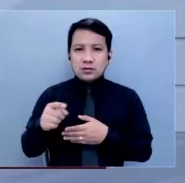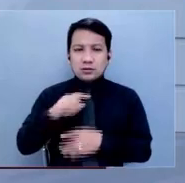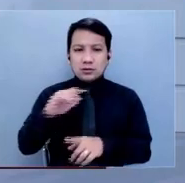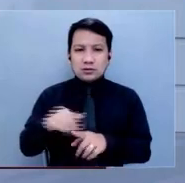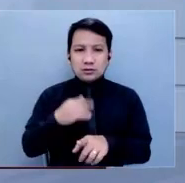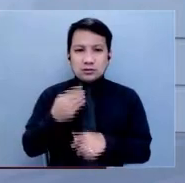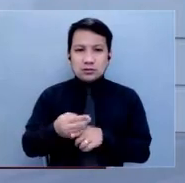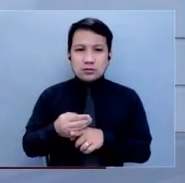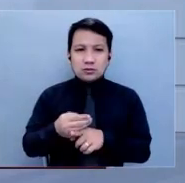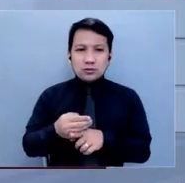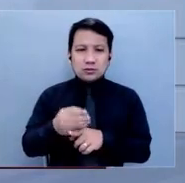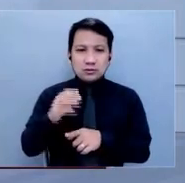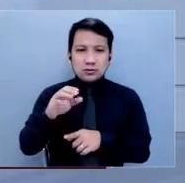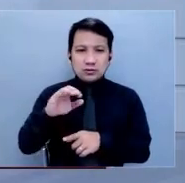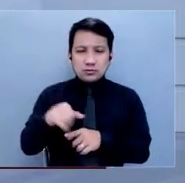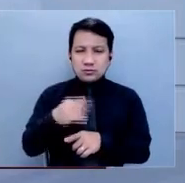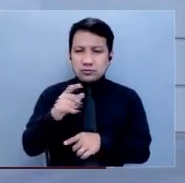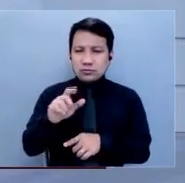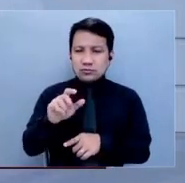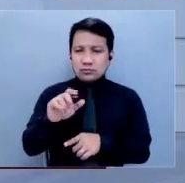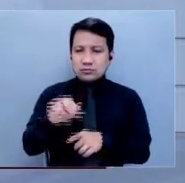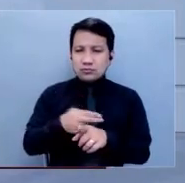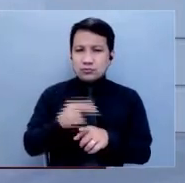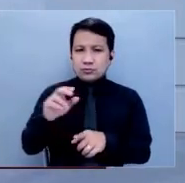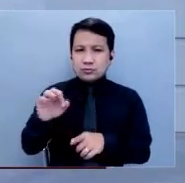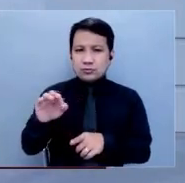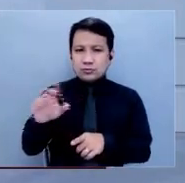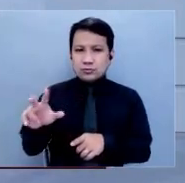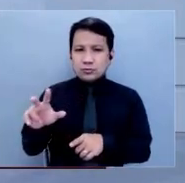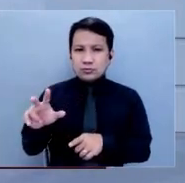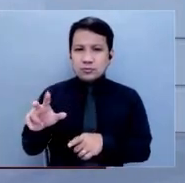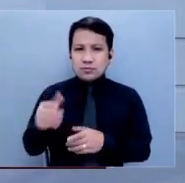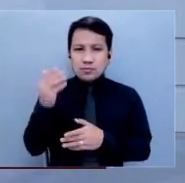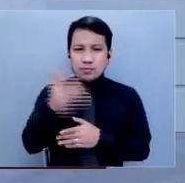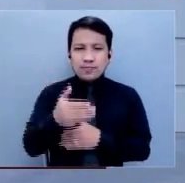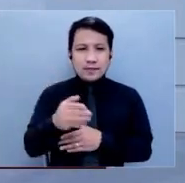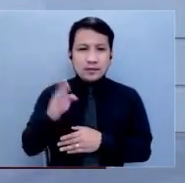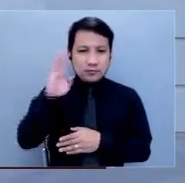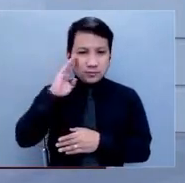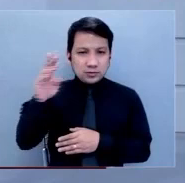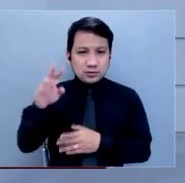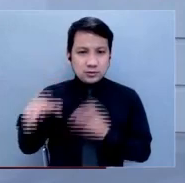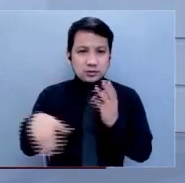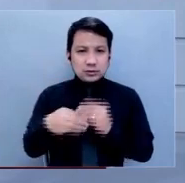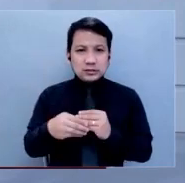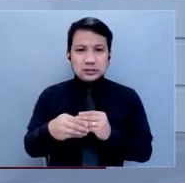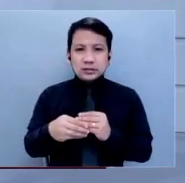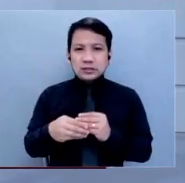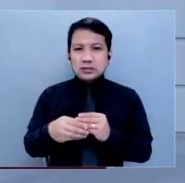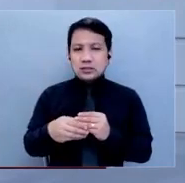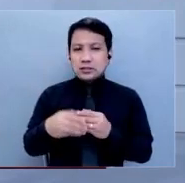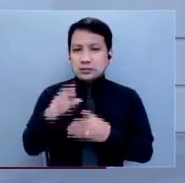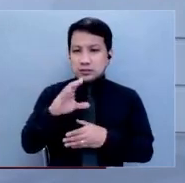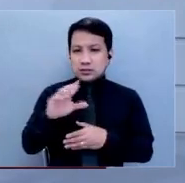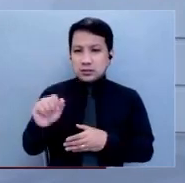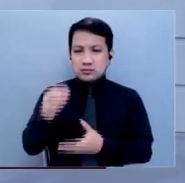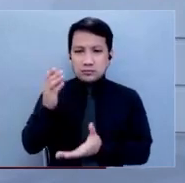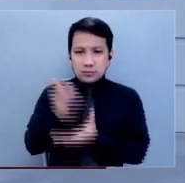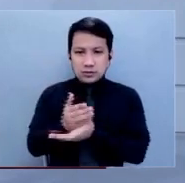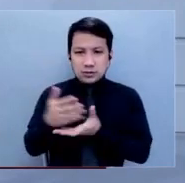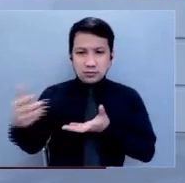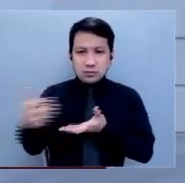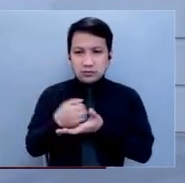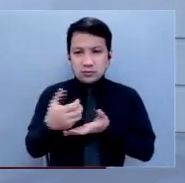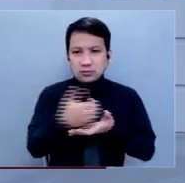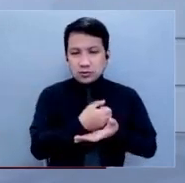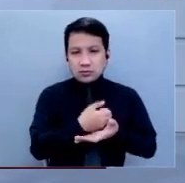Hunyo 1993, nagsampa ng injunction si Bongbong Marcos sa Court of Appeals para ipatigil ang pagkukumpiska ng kanilang